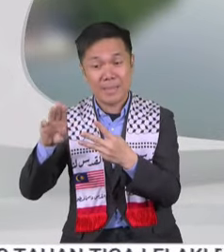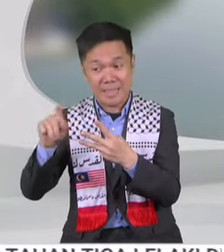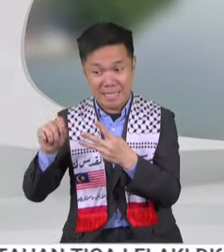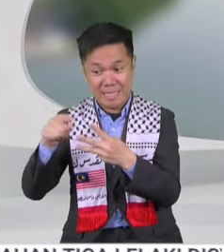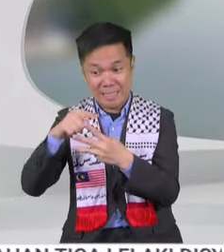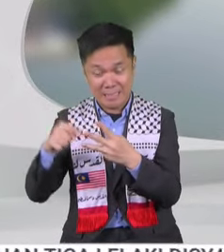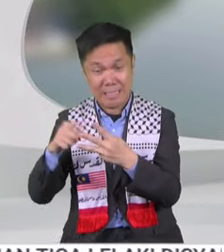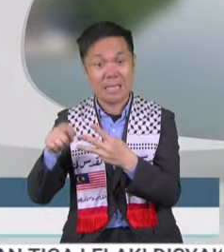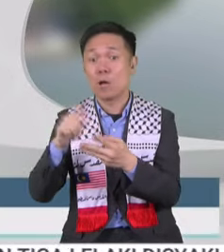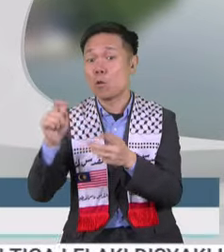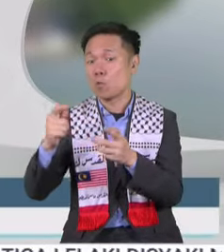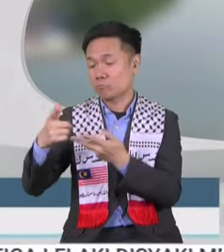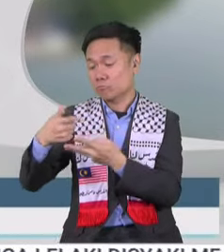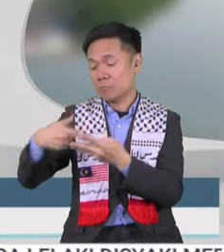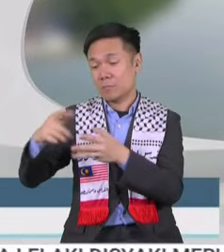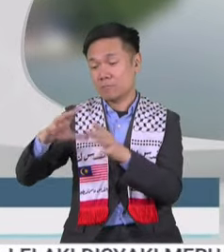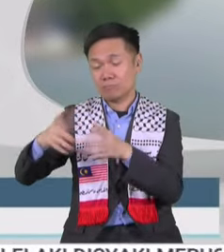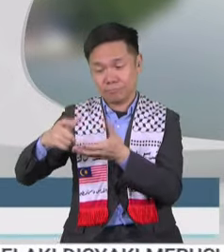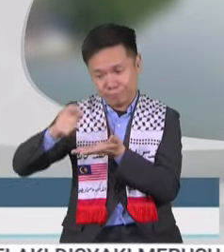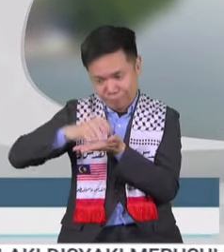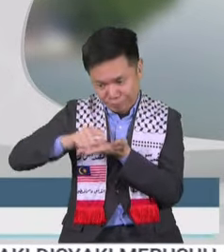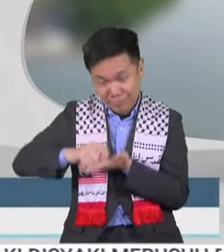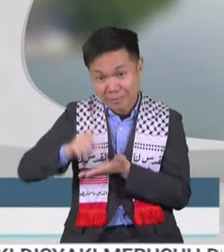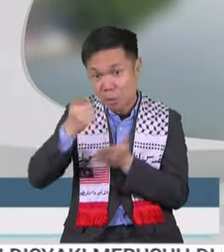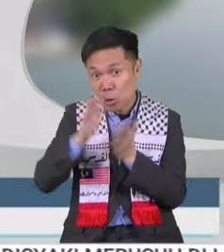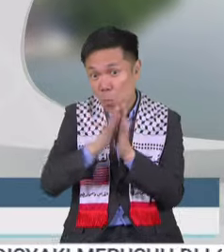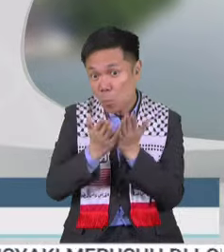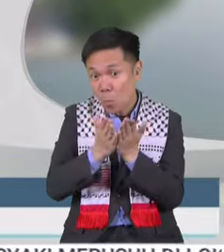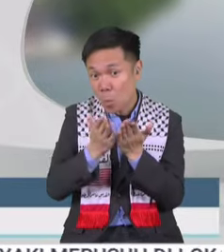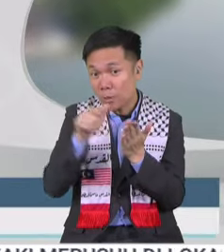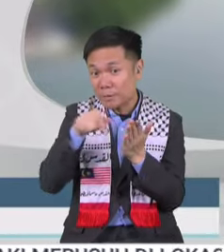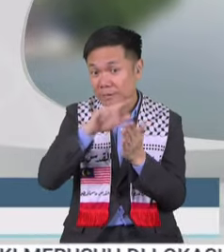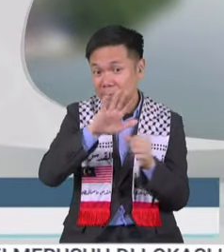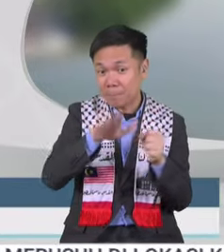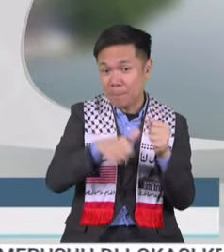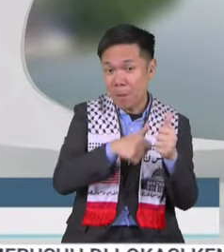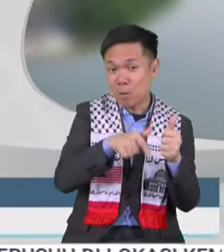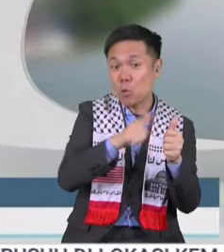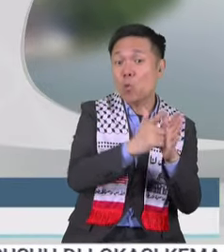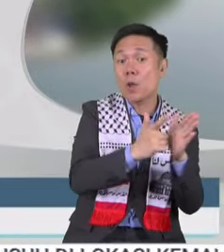buku garis panduan permohonan lesen di bawah Undang-Undang Kecil PBT.